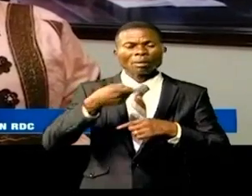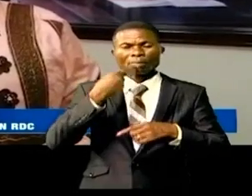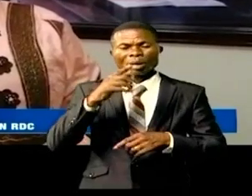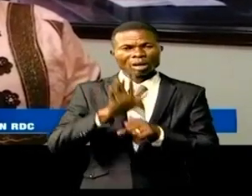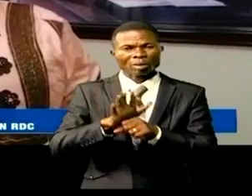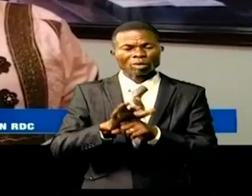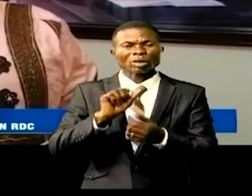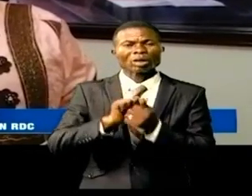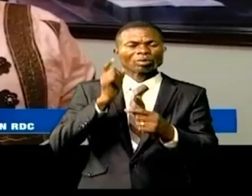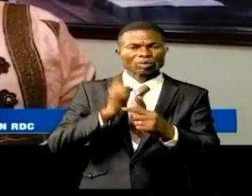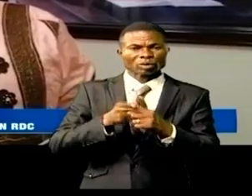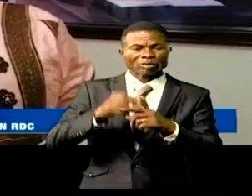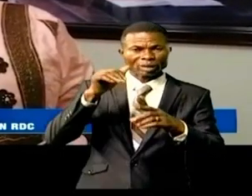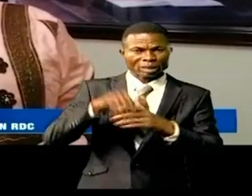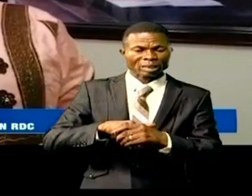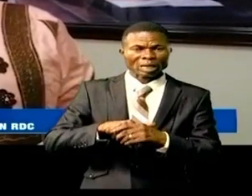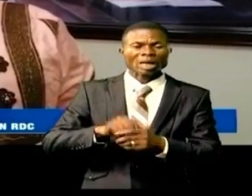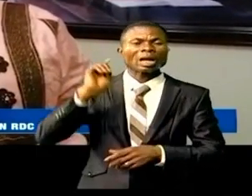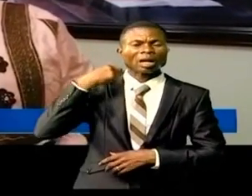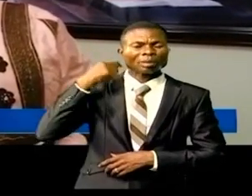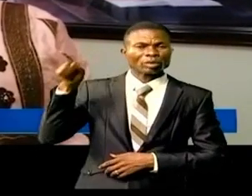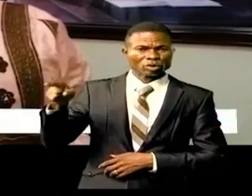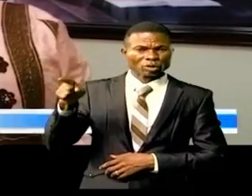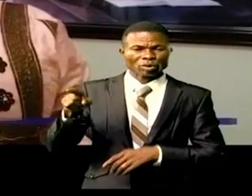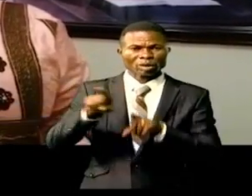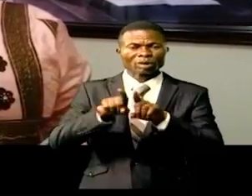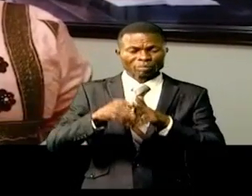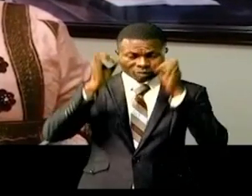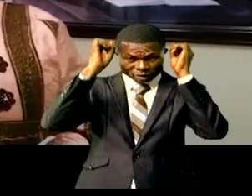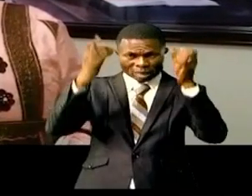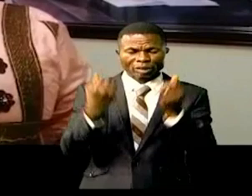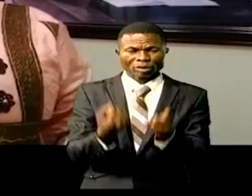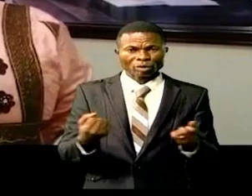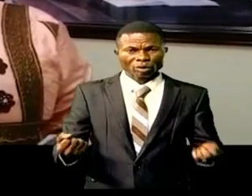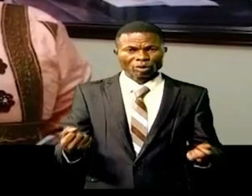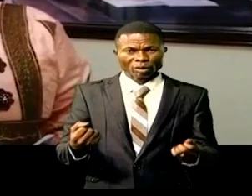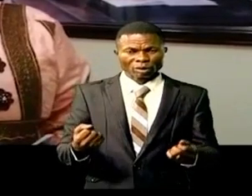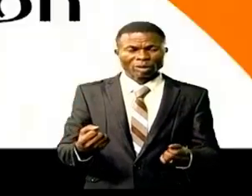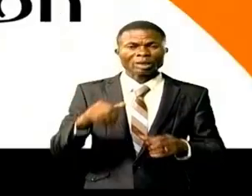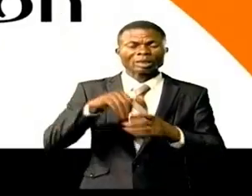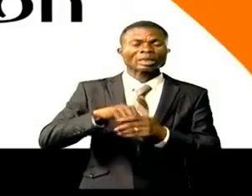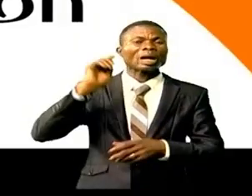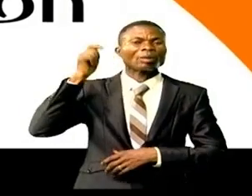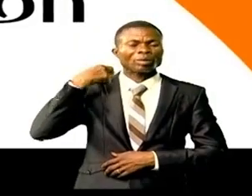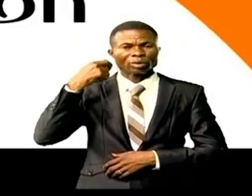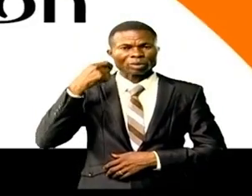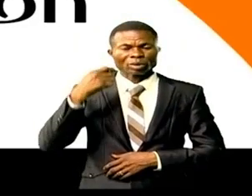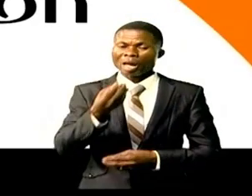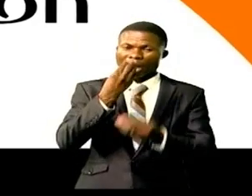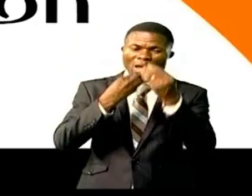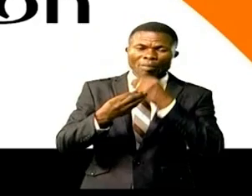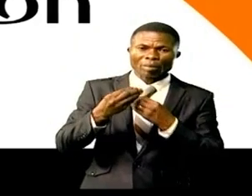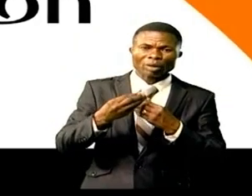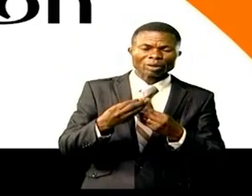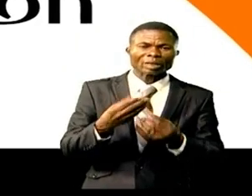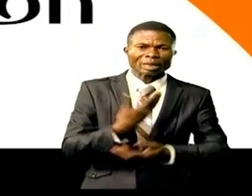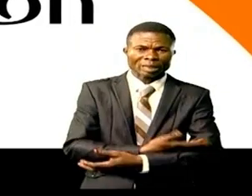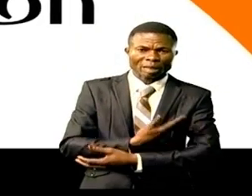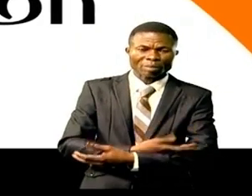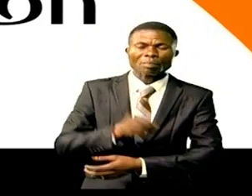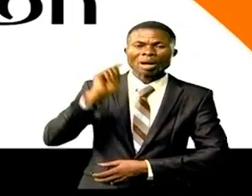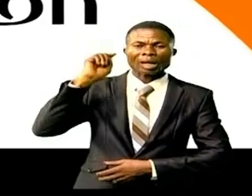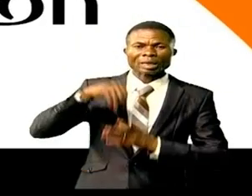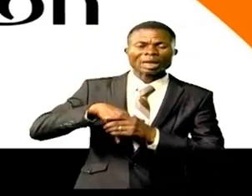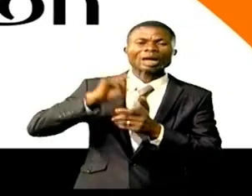des difficultés qui se trouvent à l'intérieur. L'éducation des enfants en milieu carcéral, la nutrition et nourrissons en milieu